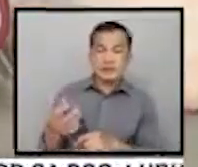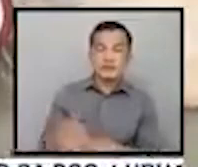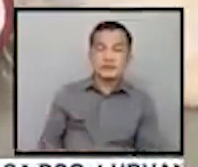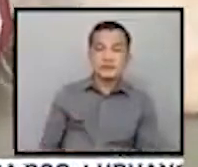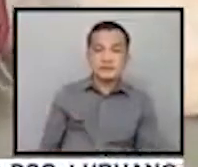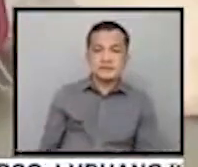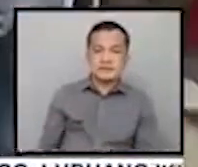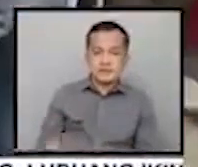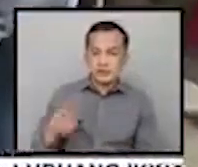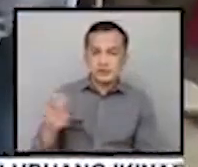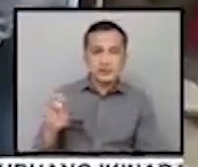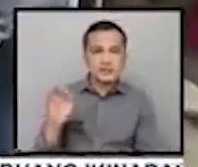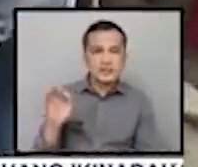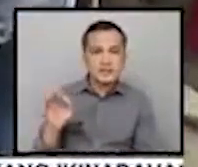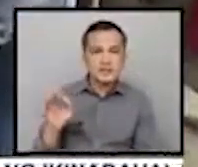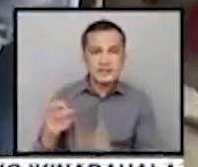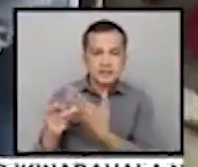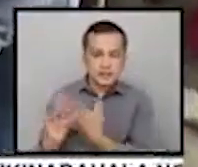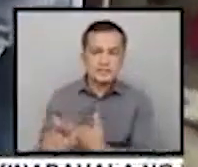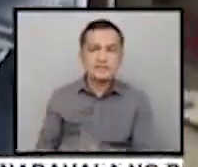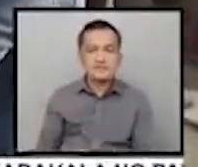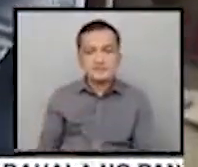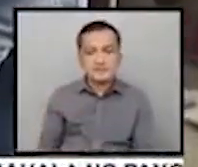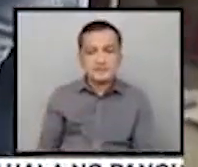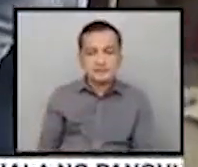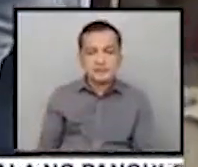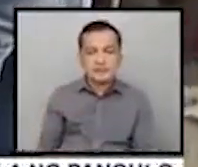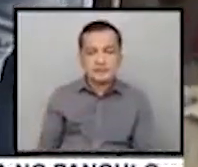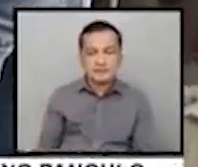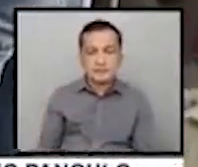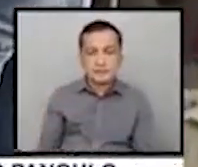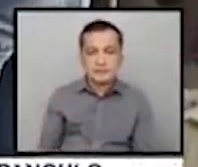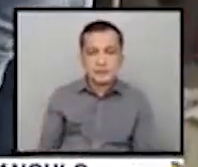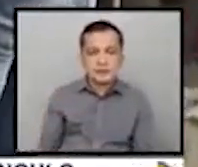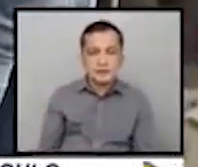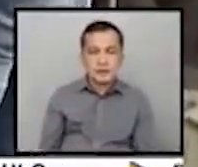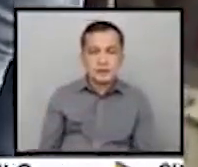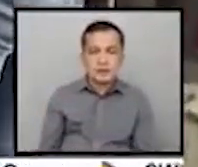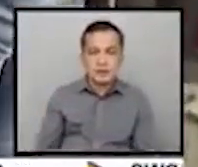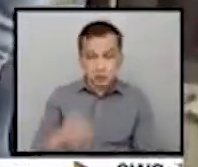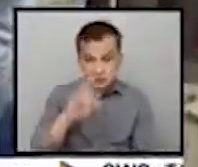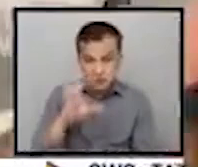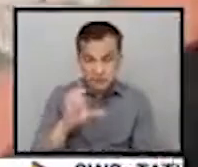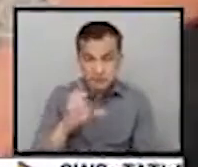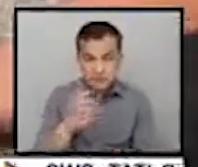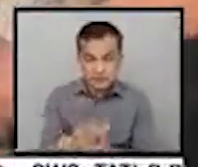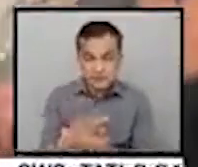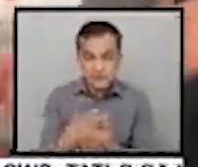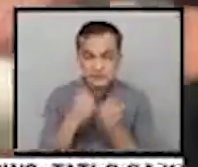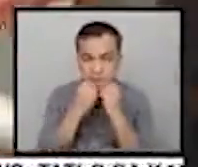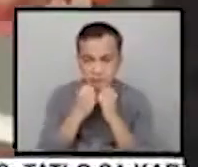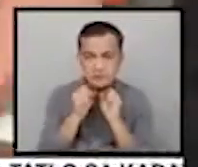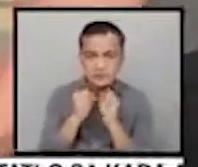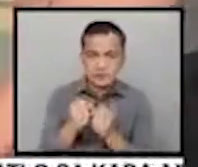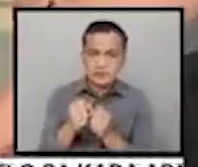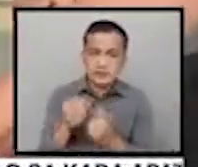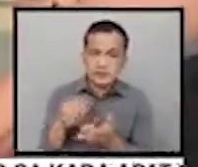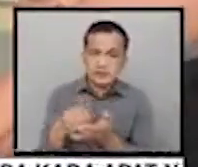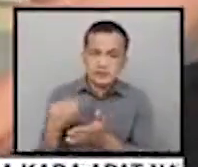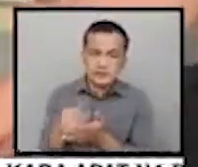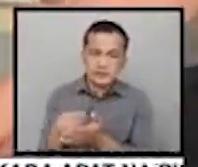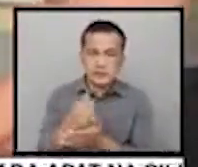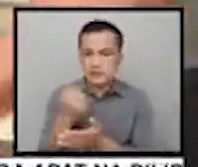290 pesos per kilo. Halos 100 piso ang matitipid na maaari pang ipambili ng ibang regados o pang sahog na